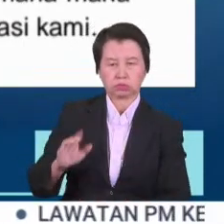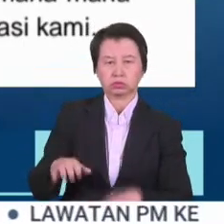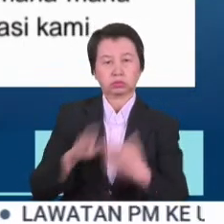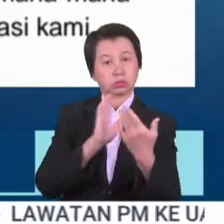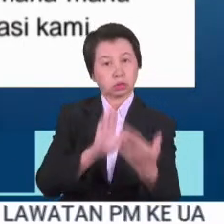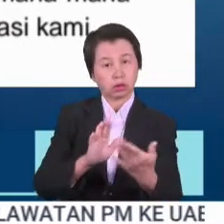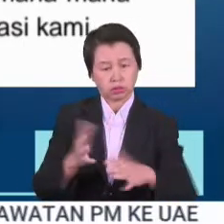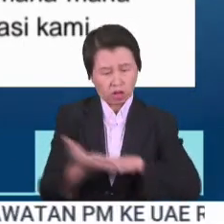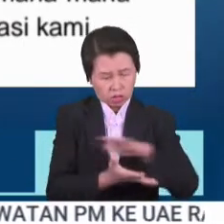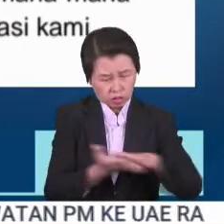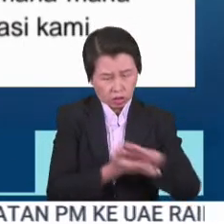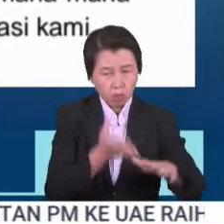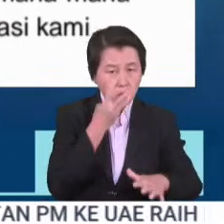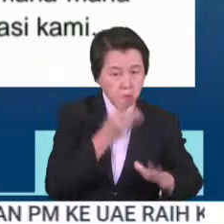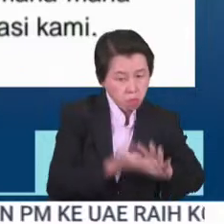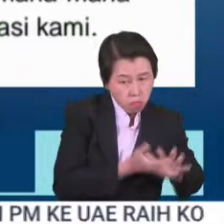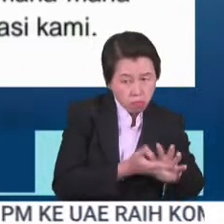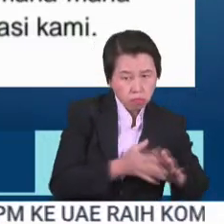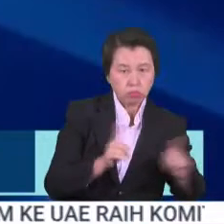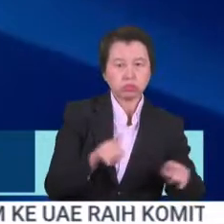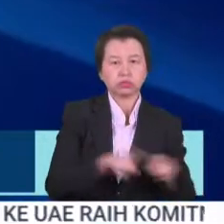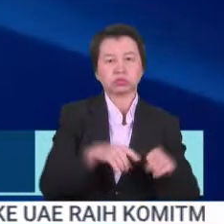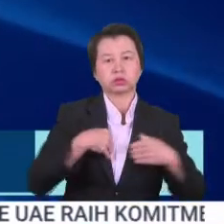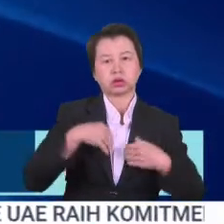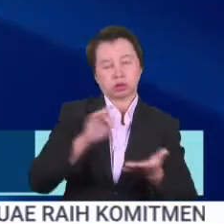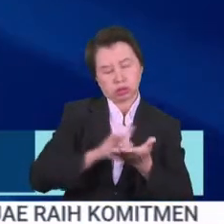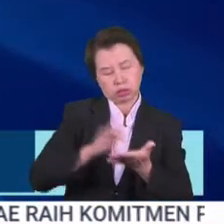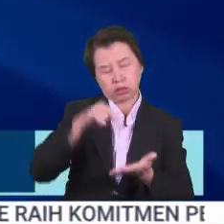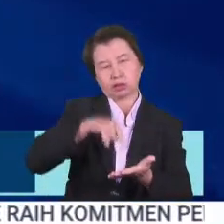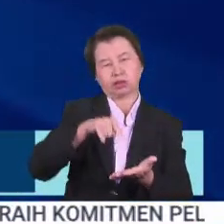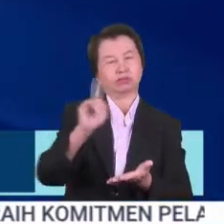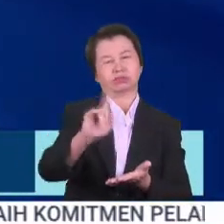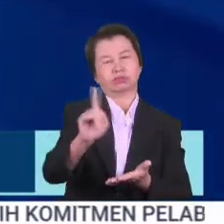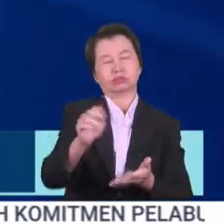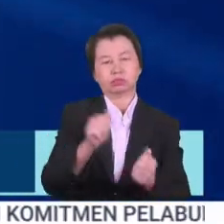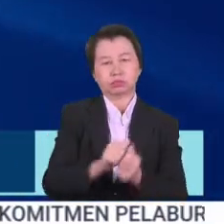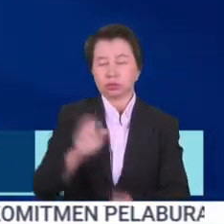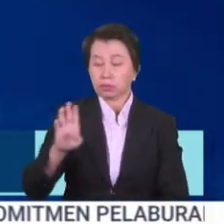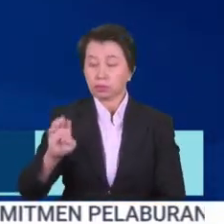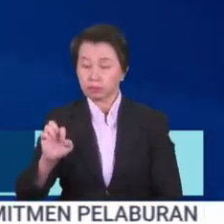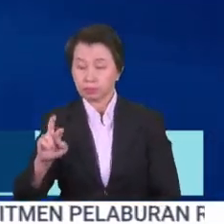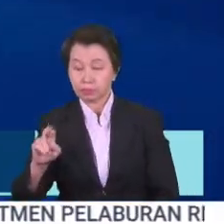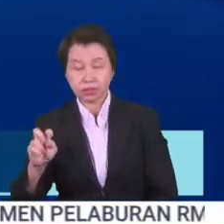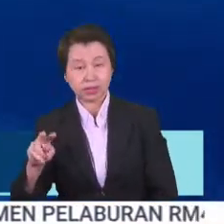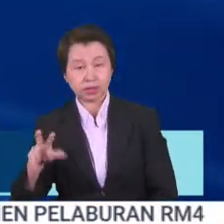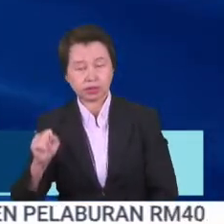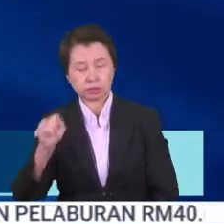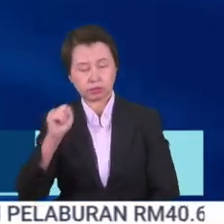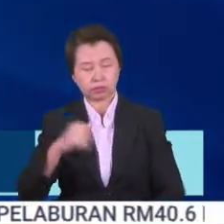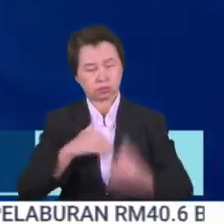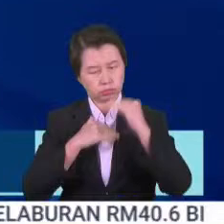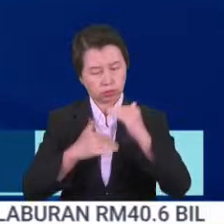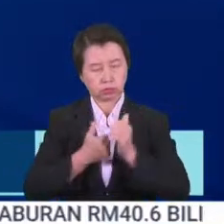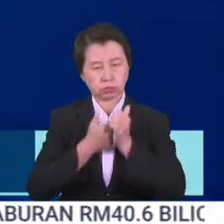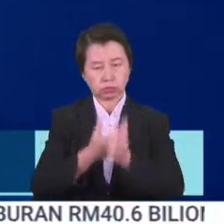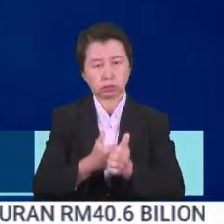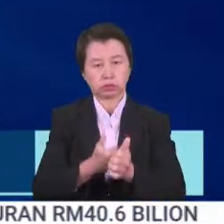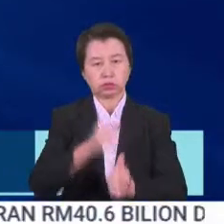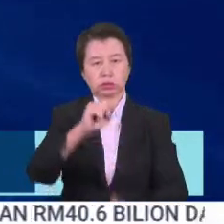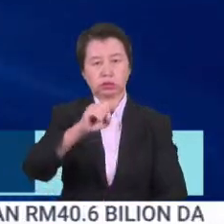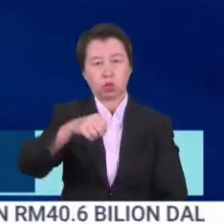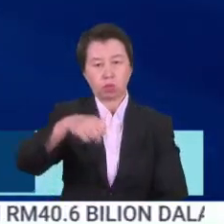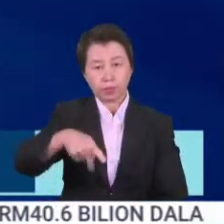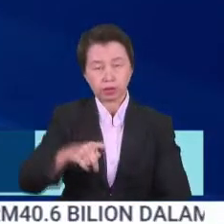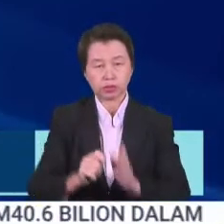terhadap campuran beras plastik seperti yang tular di media sosial. Bernas sentiasa pastikan tahap pematuhan piawaian yang